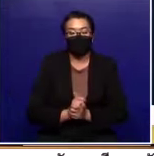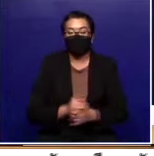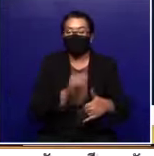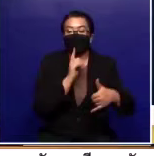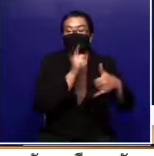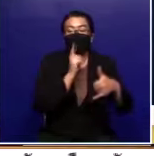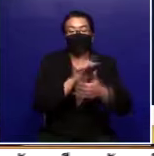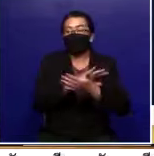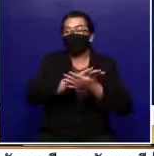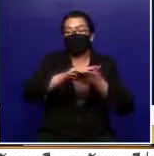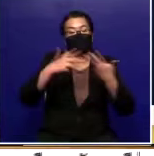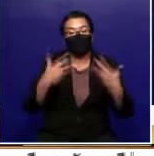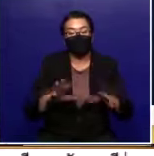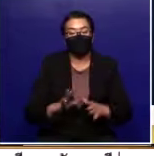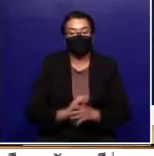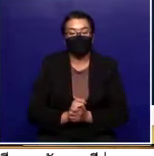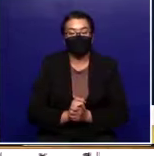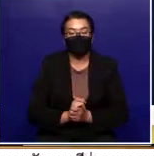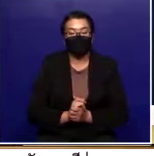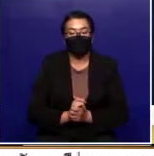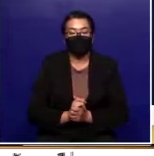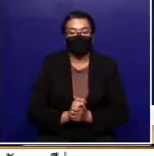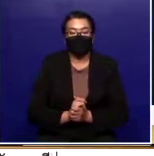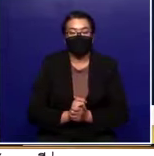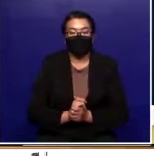อยท่านประธานที่เคารพครับ